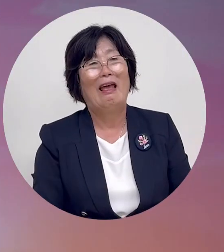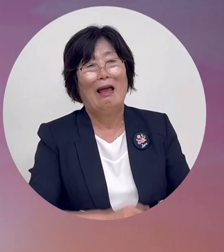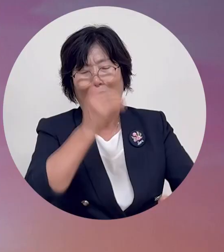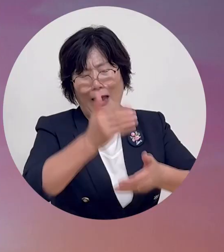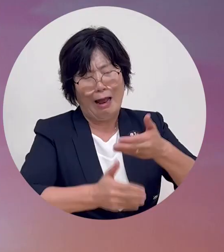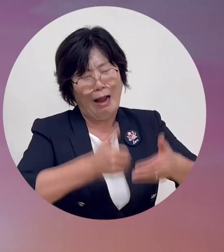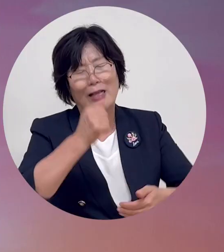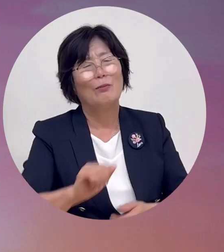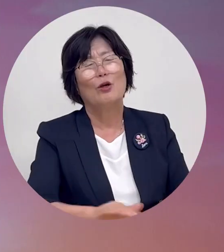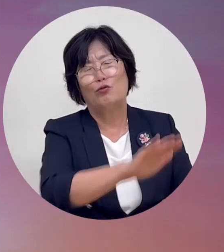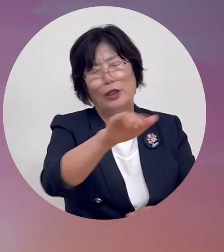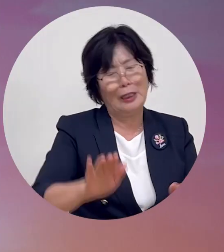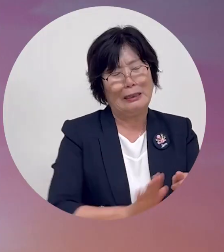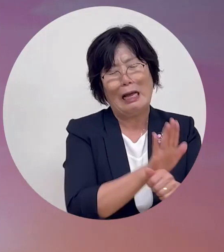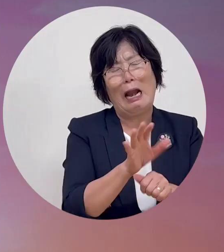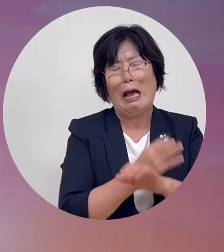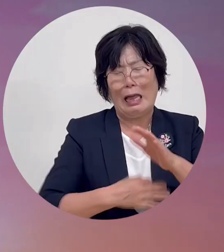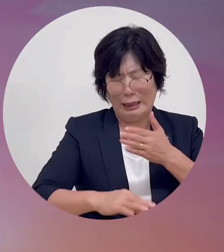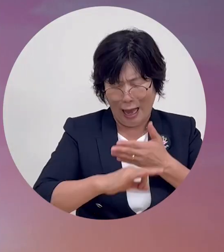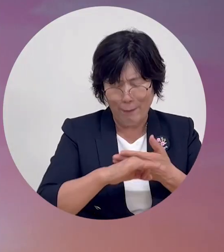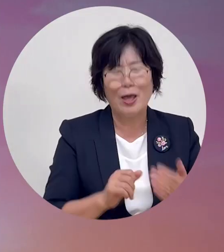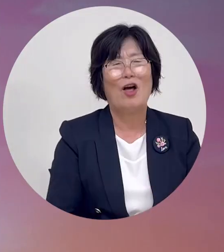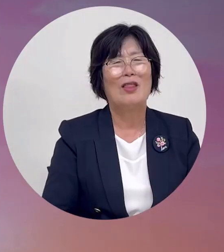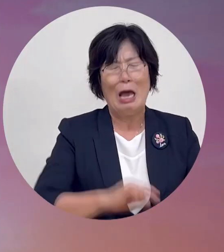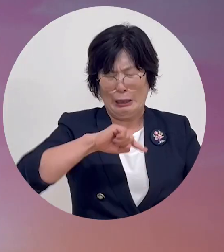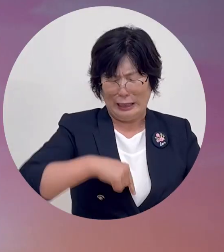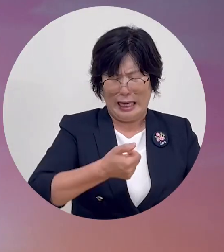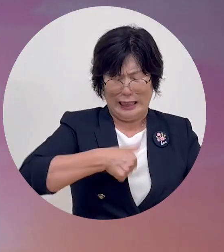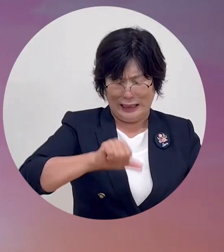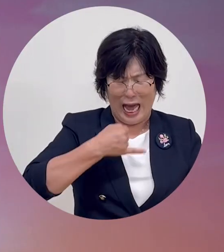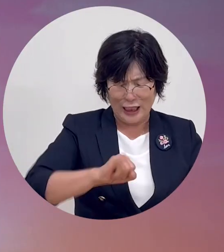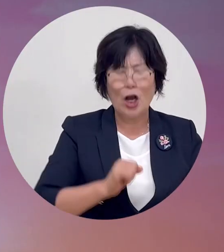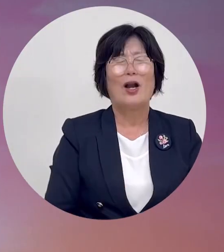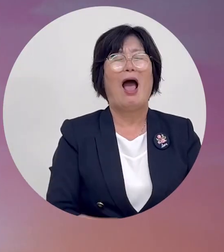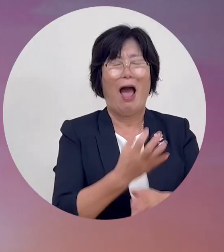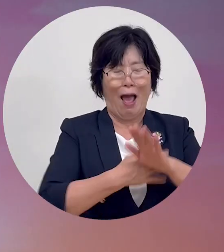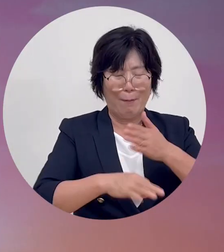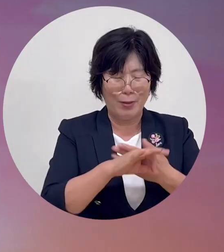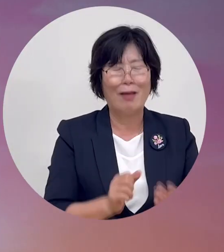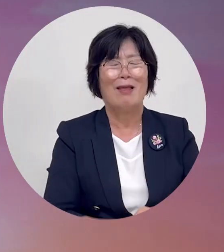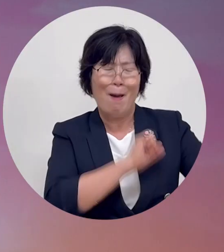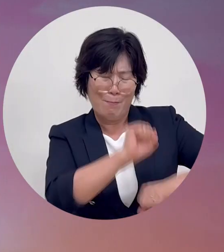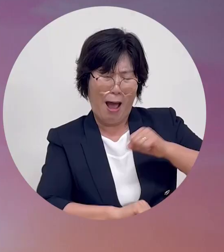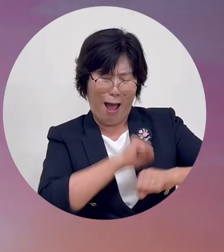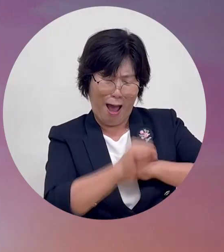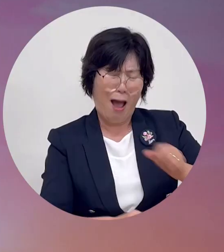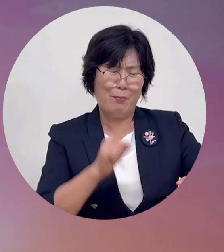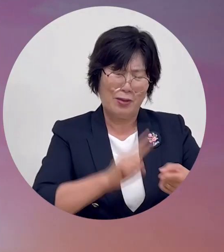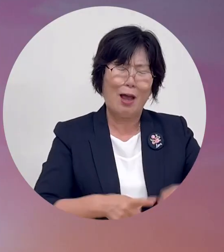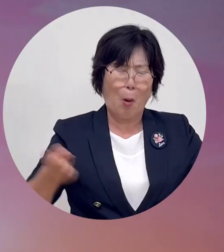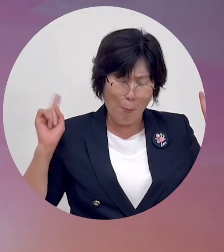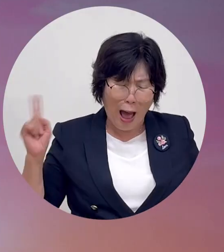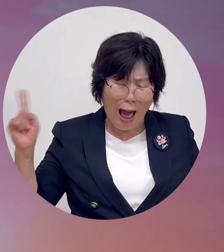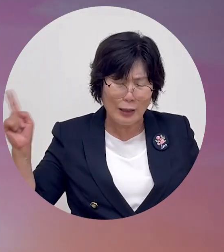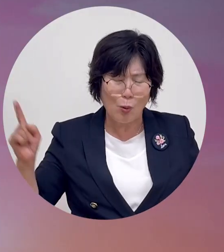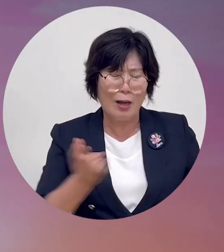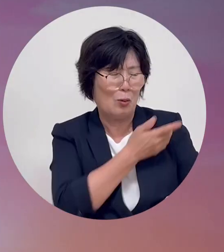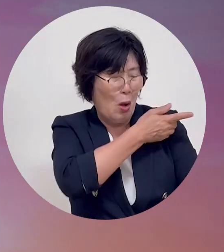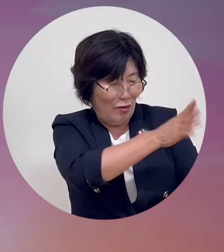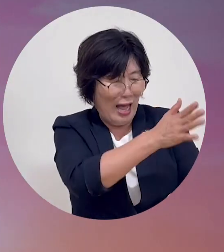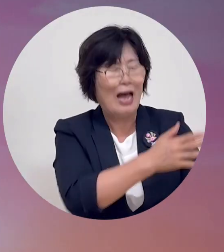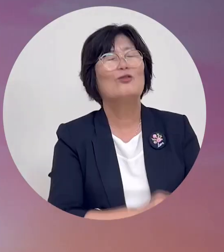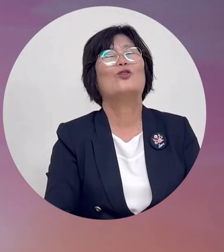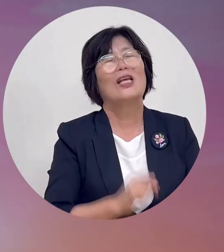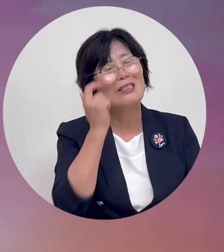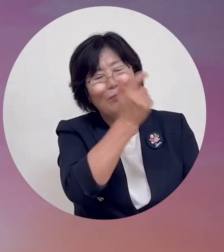우리를 사랑하신다면, 자기 자녀라면 마음대로 방종하는데 놔두겠어요? 정신 차리게